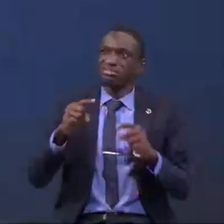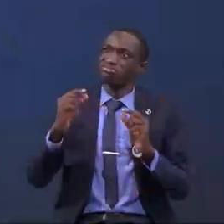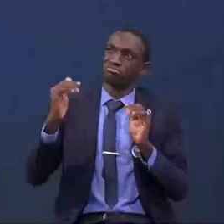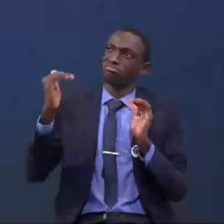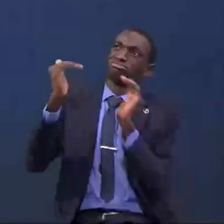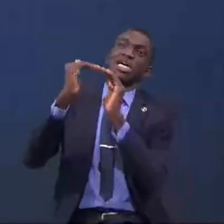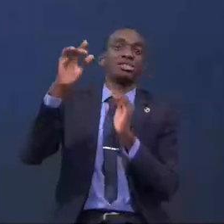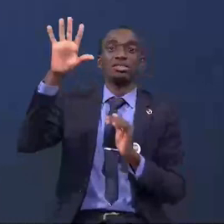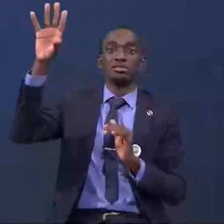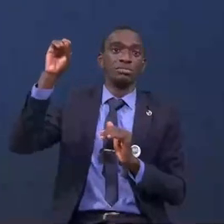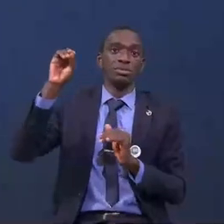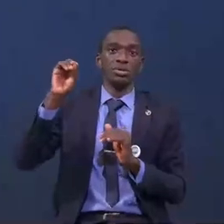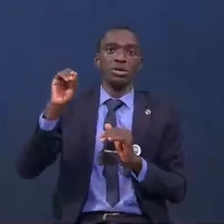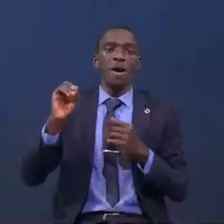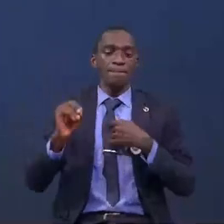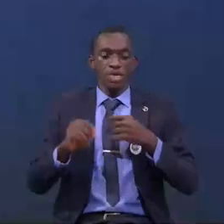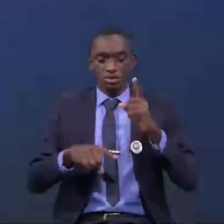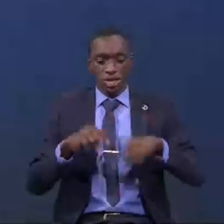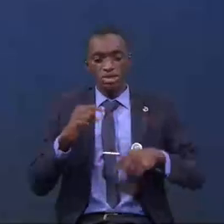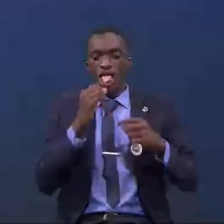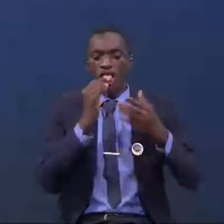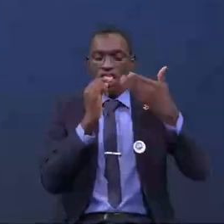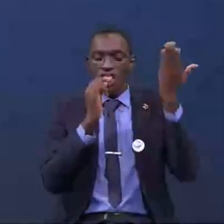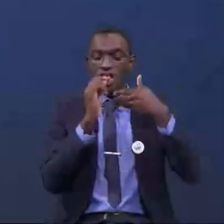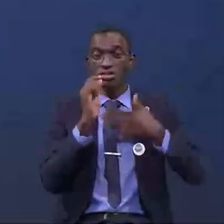lèvres, tu ne peux pas couper ta langue,